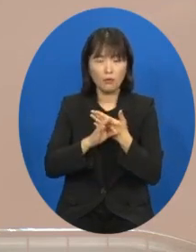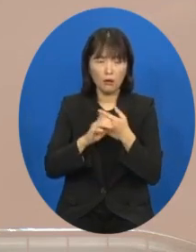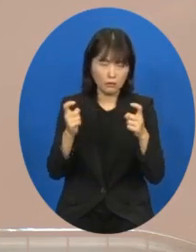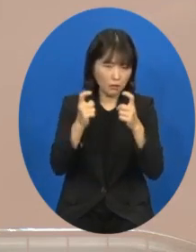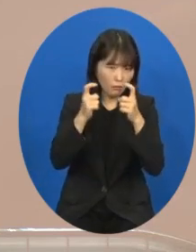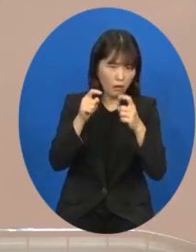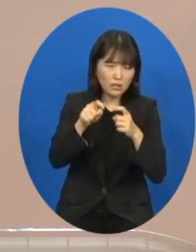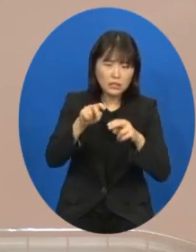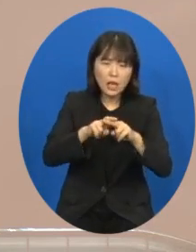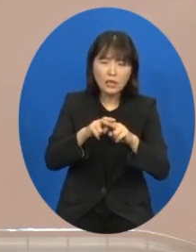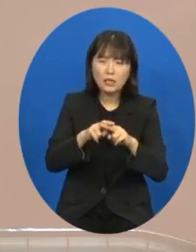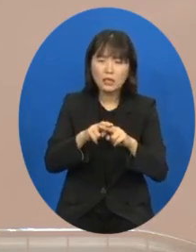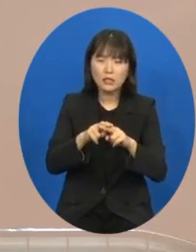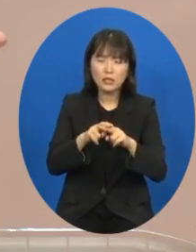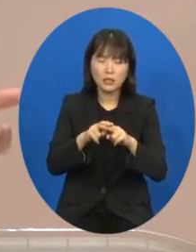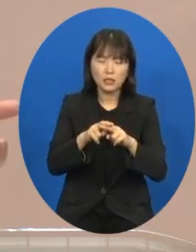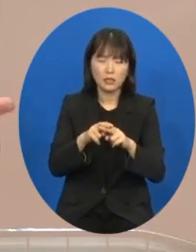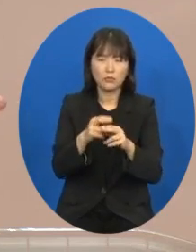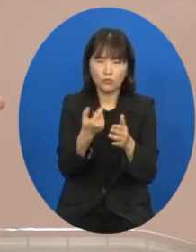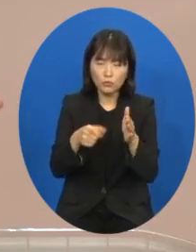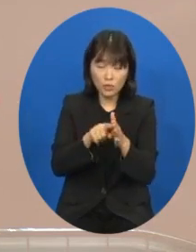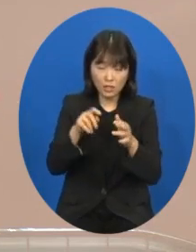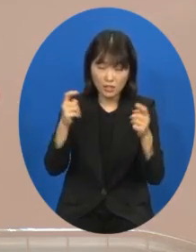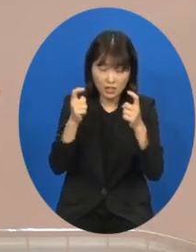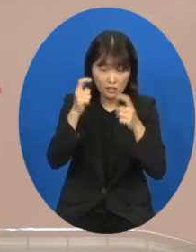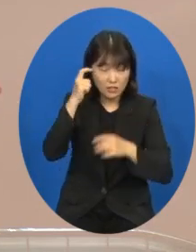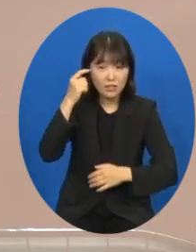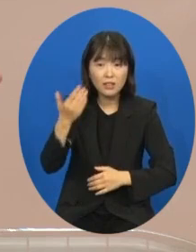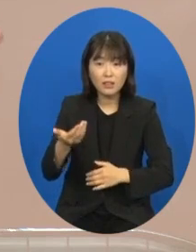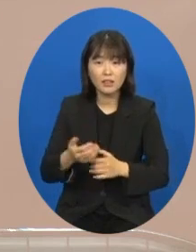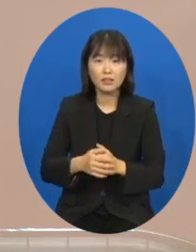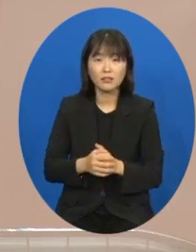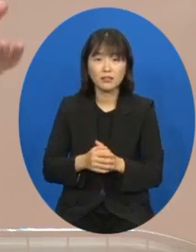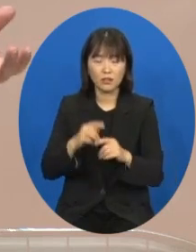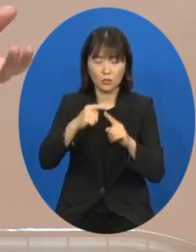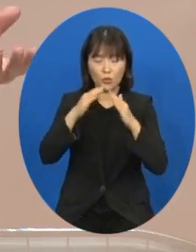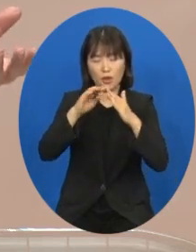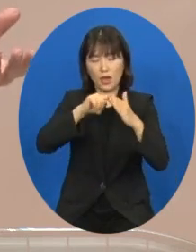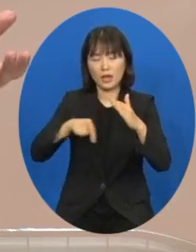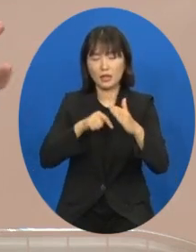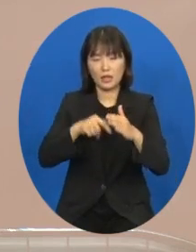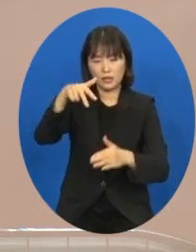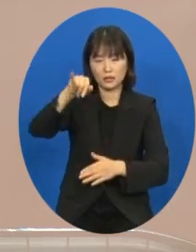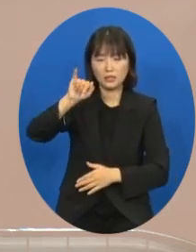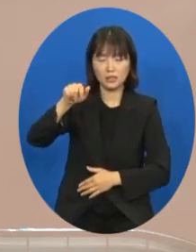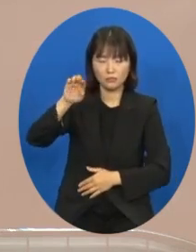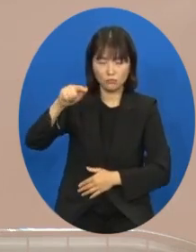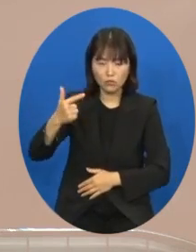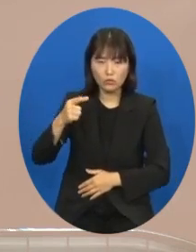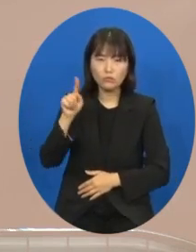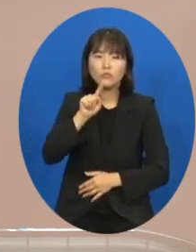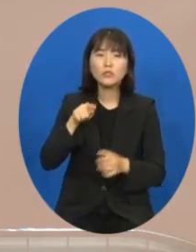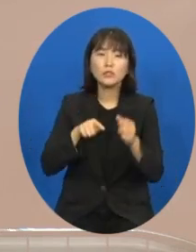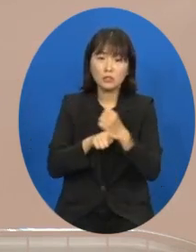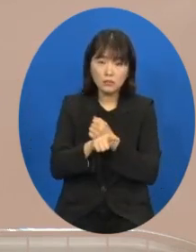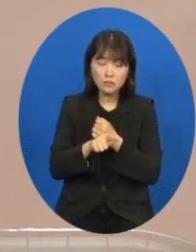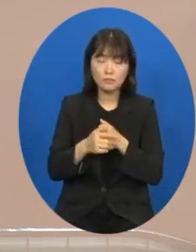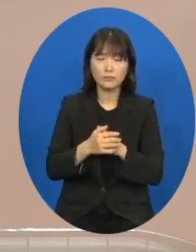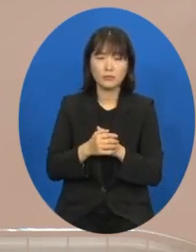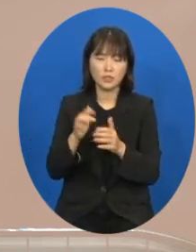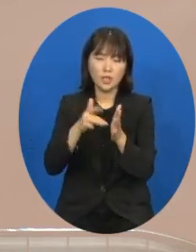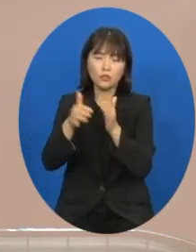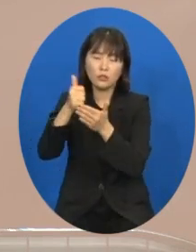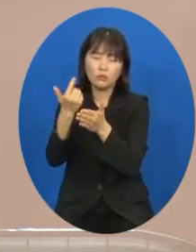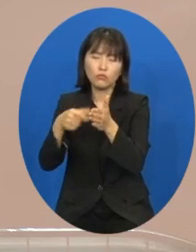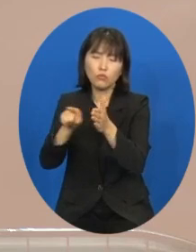앉겠다고? 교회 안에 직분, 그 무슨 의미죠? 예수님 위해서